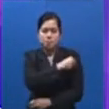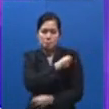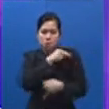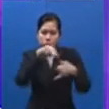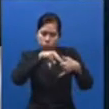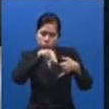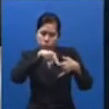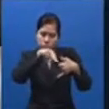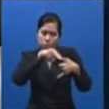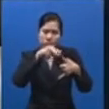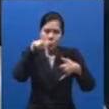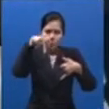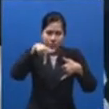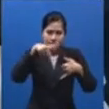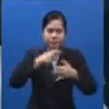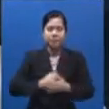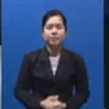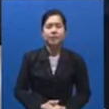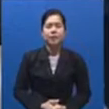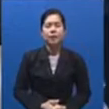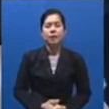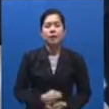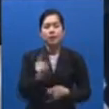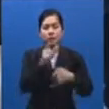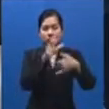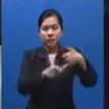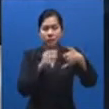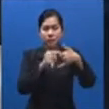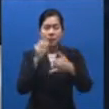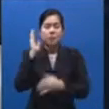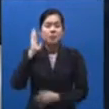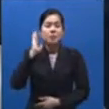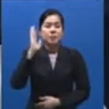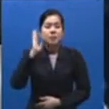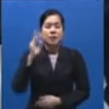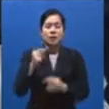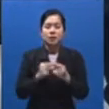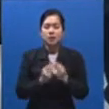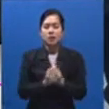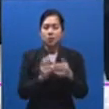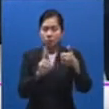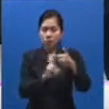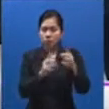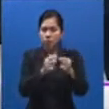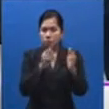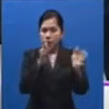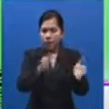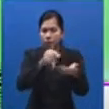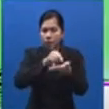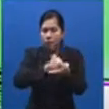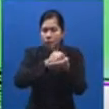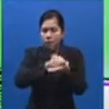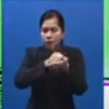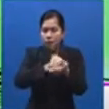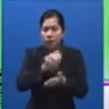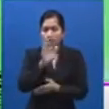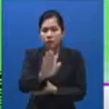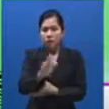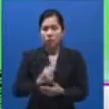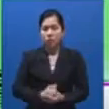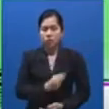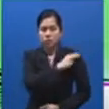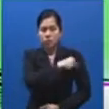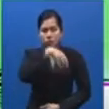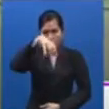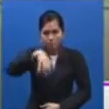ค่ะโดยนายแพทย์พลเลิศพันธนากุลรองคณบดีฝ่ายบริการปฏิบัติหน้าที่ผู้อำนวยการโรงพยาบาลว